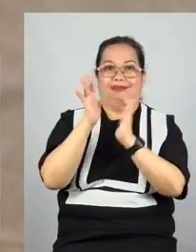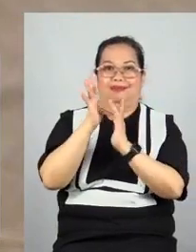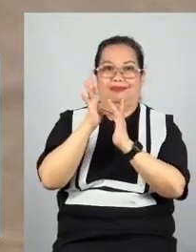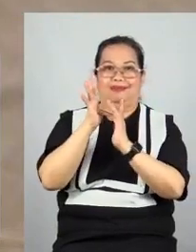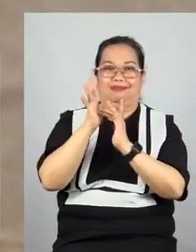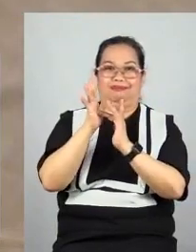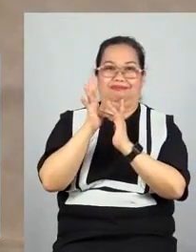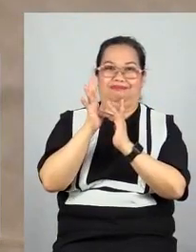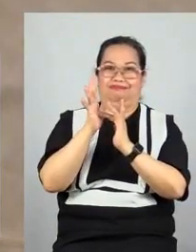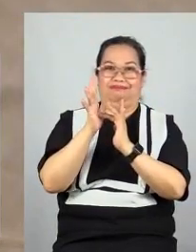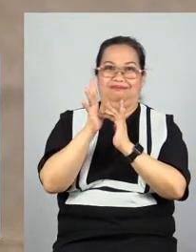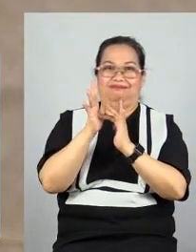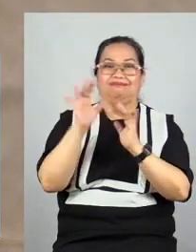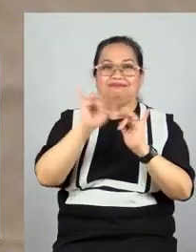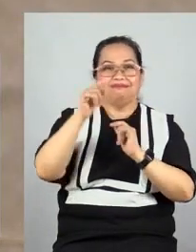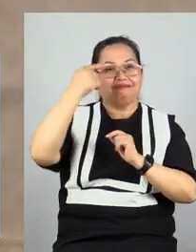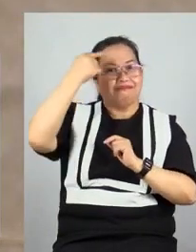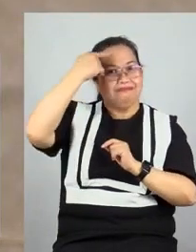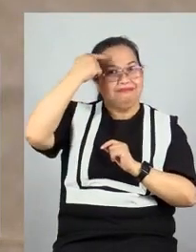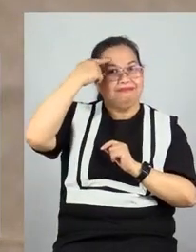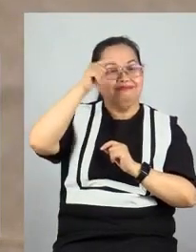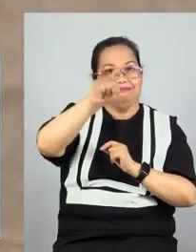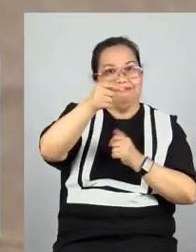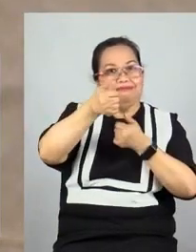Ganyan din dapat ang inyong kaisipan.